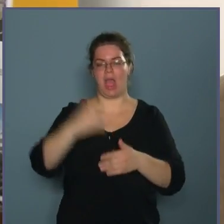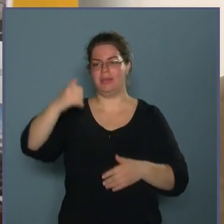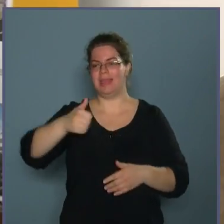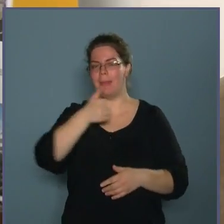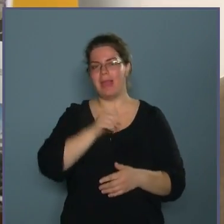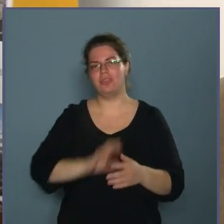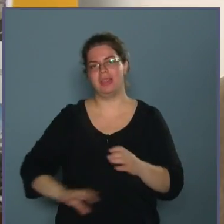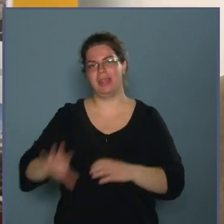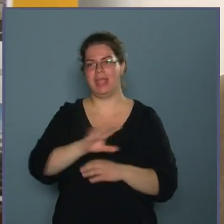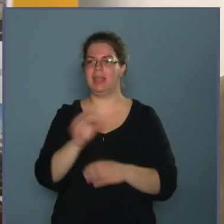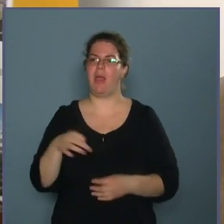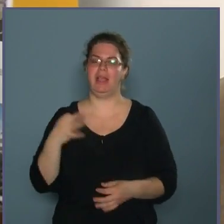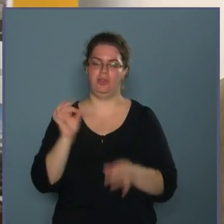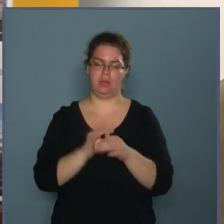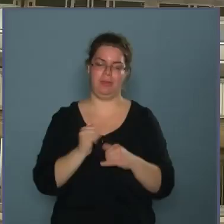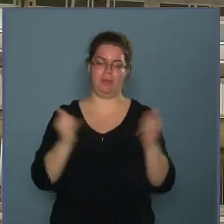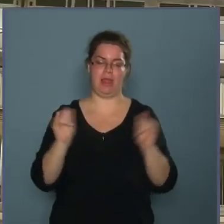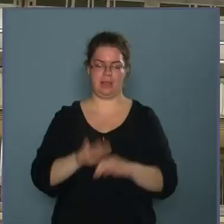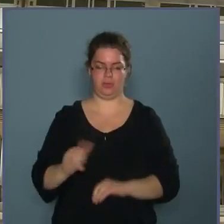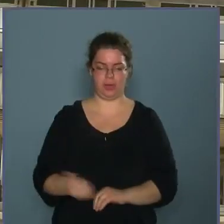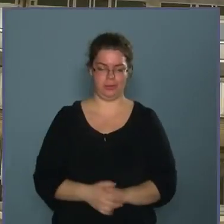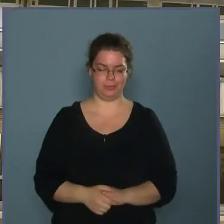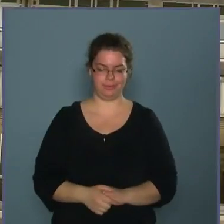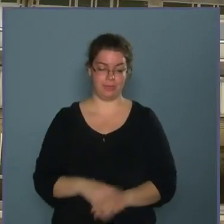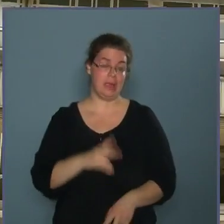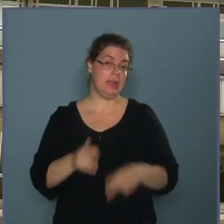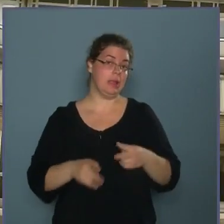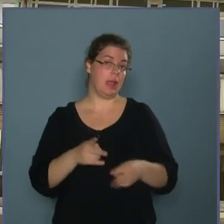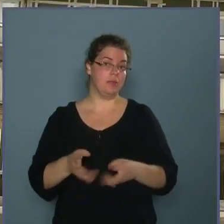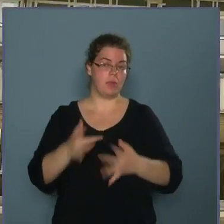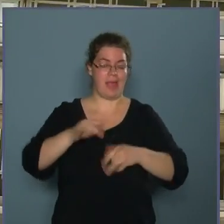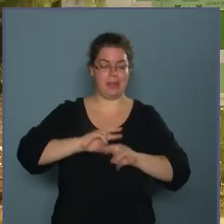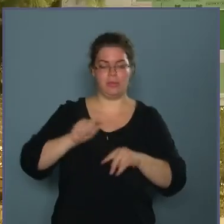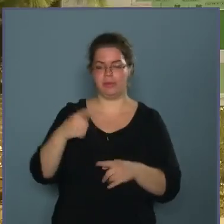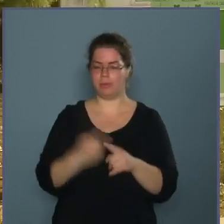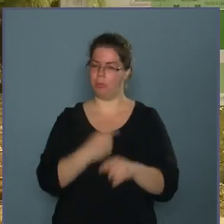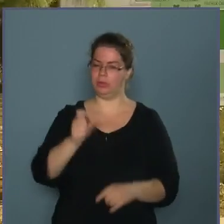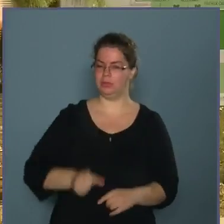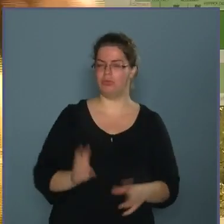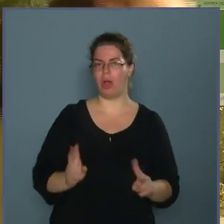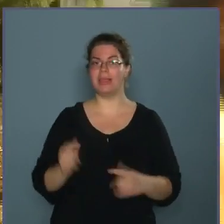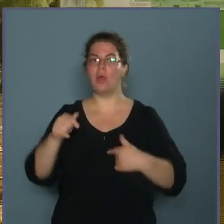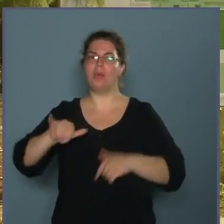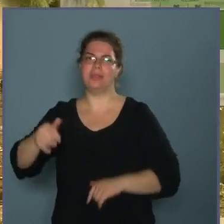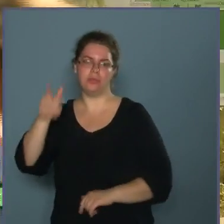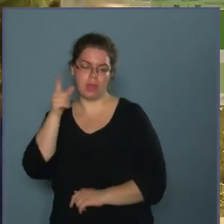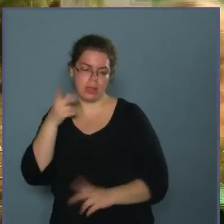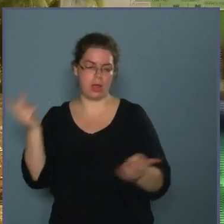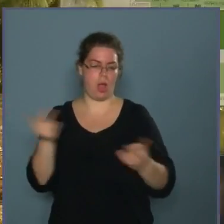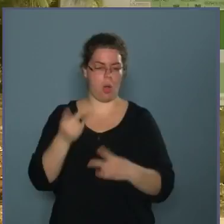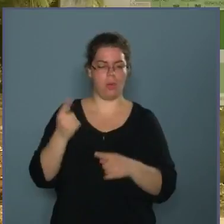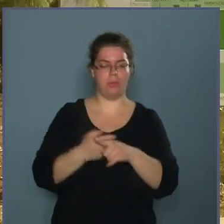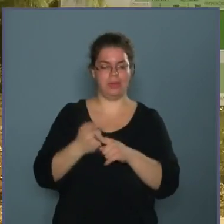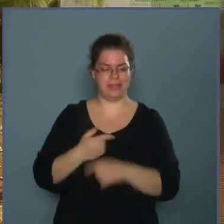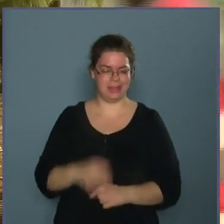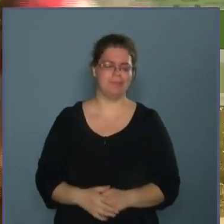délpesti régió egészségügyi fejlesztésére is. Kedvező helyzetben van az a politikus, aki ott is lakik, ahol